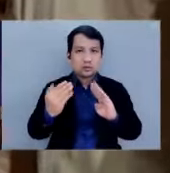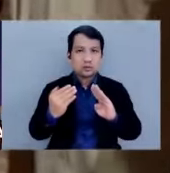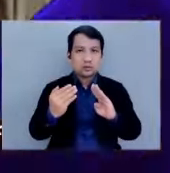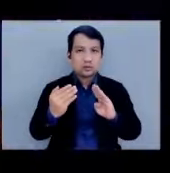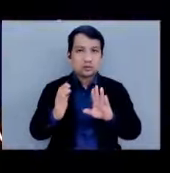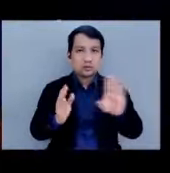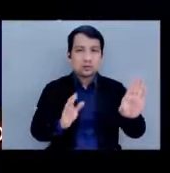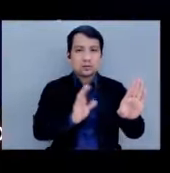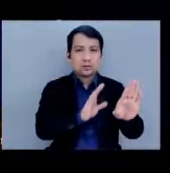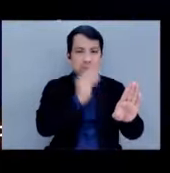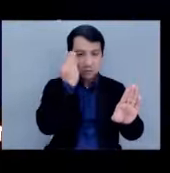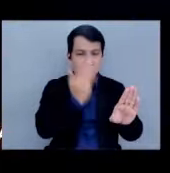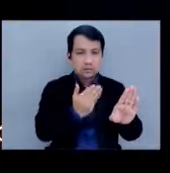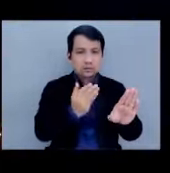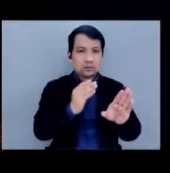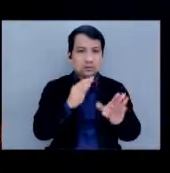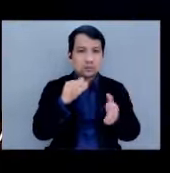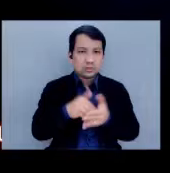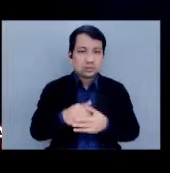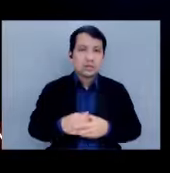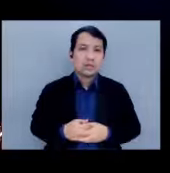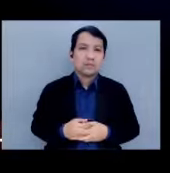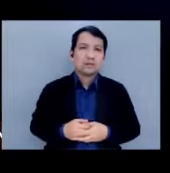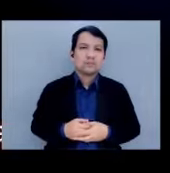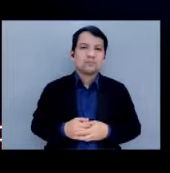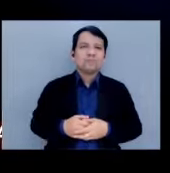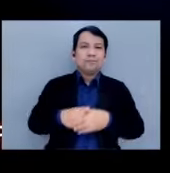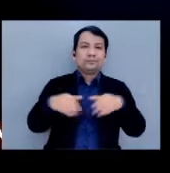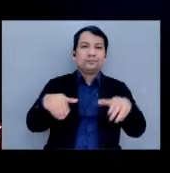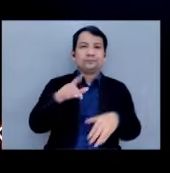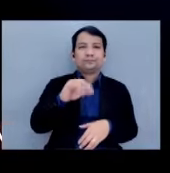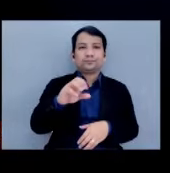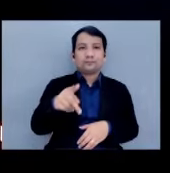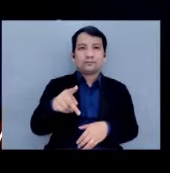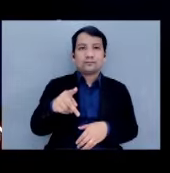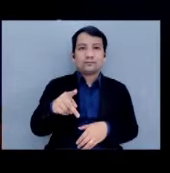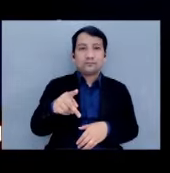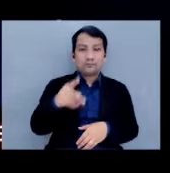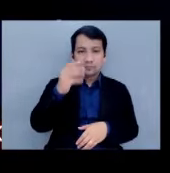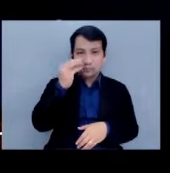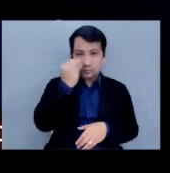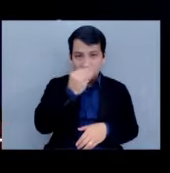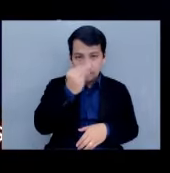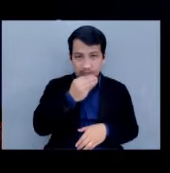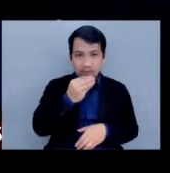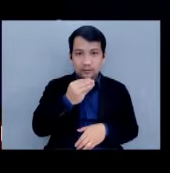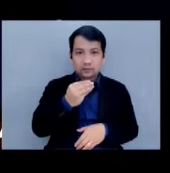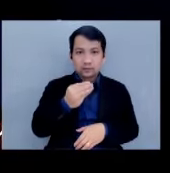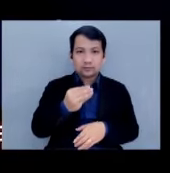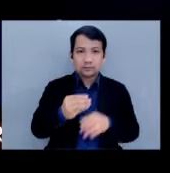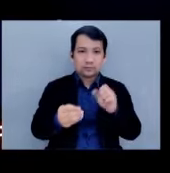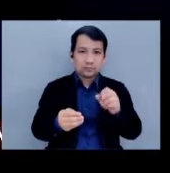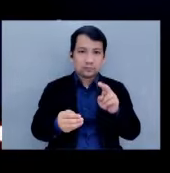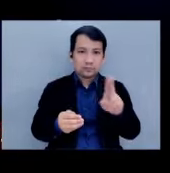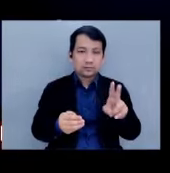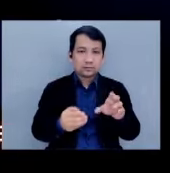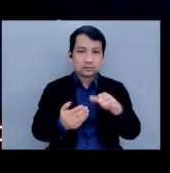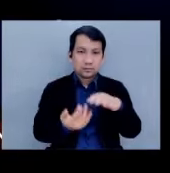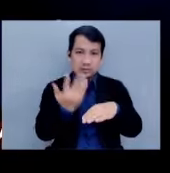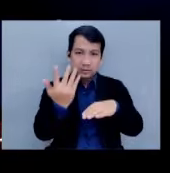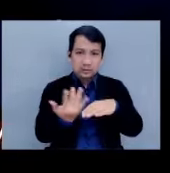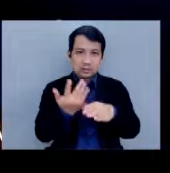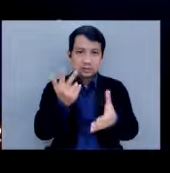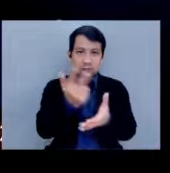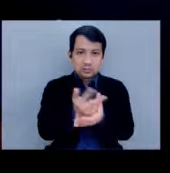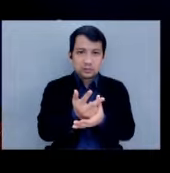natin. Sa Calapan City, Oriental Mindoro, biglang nagliyab ang SUV na ito na nakaparada sa tapat